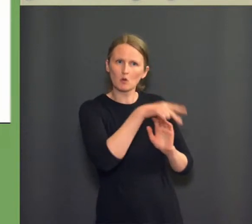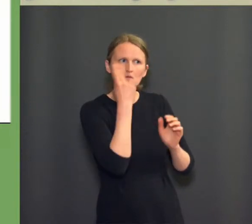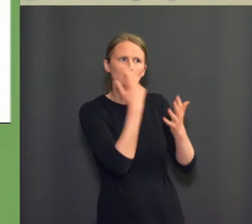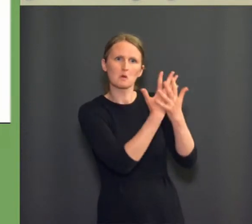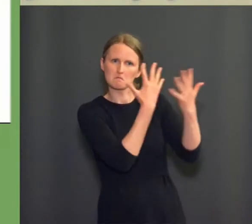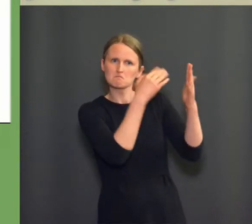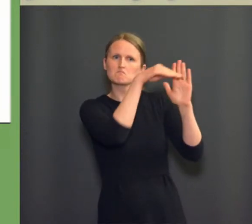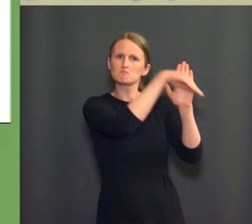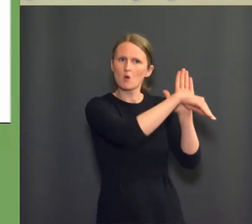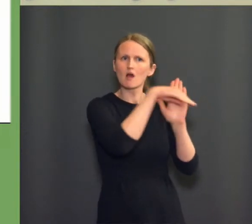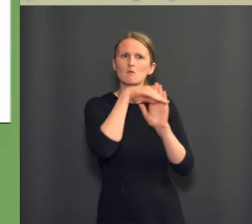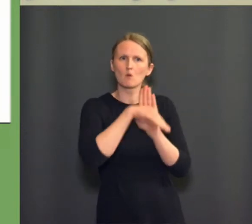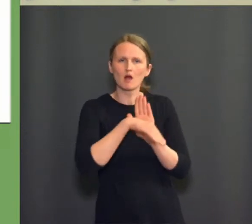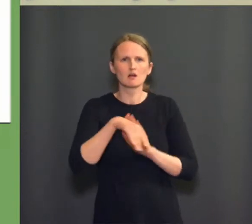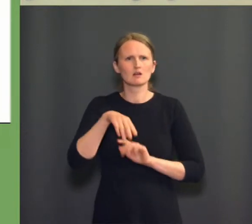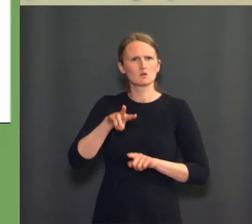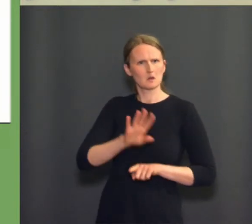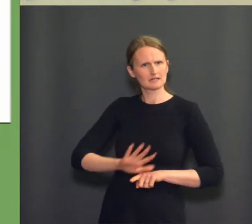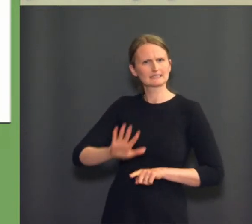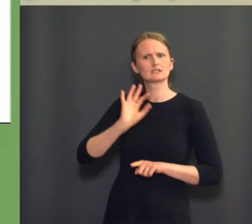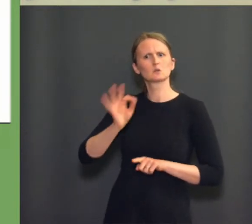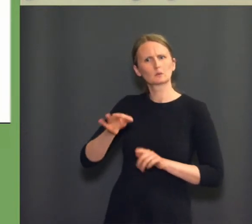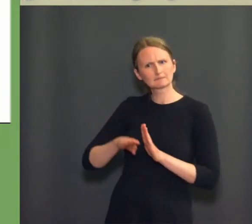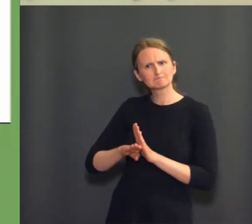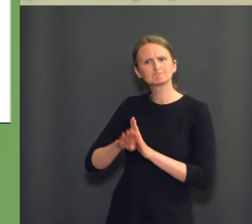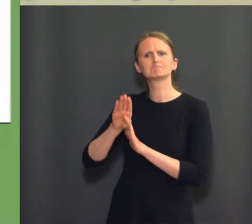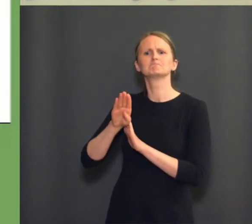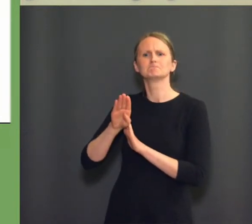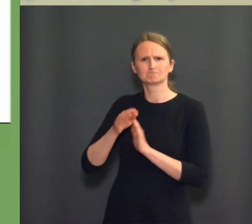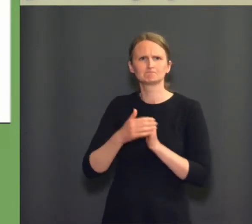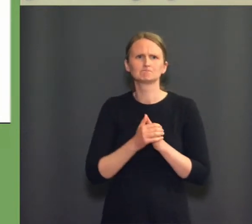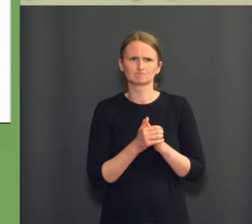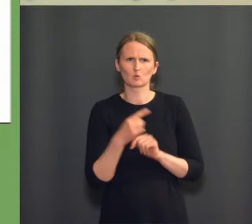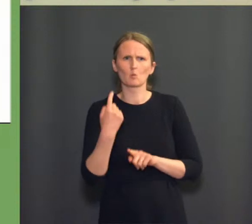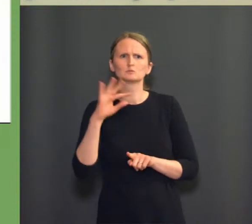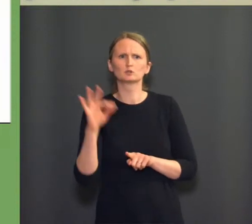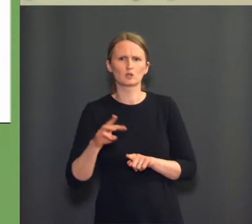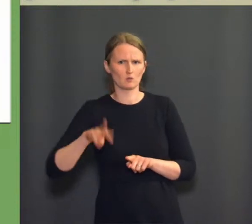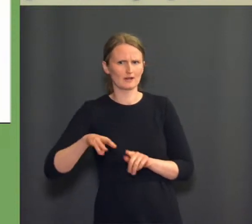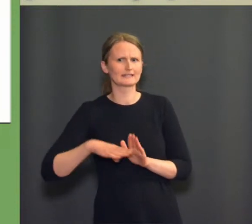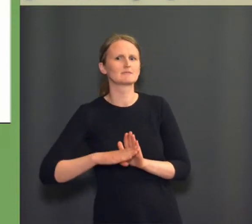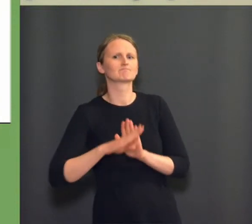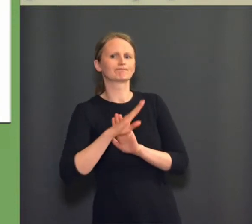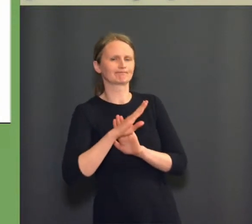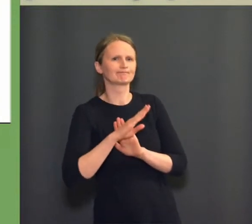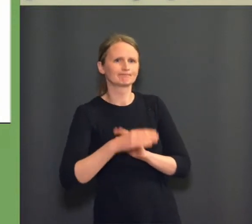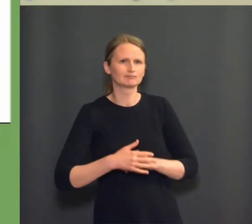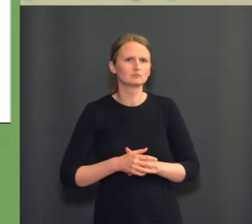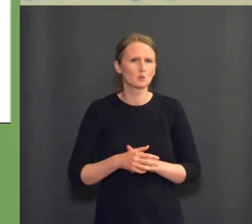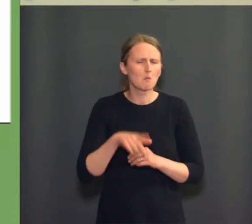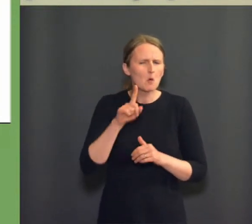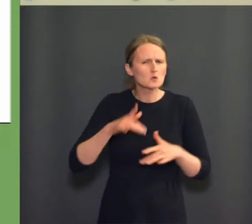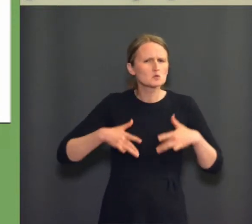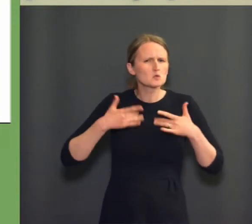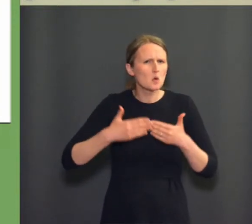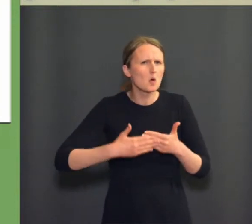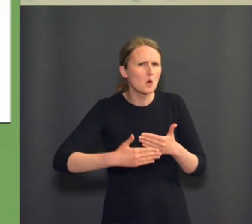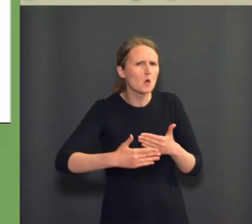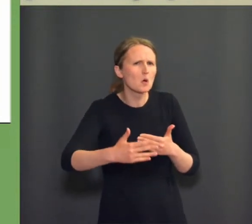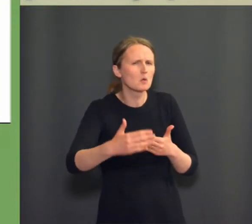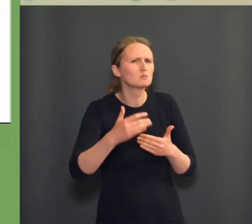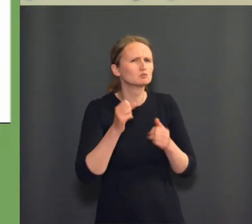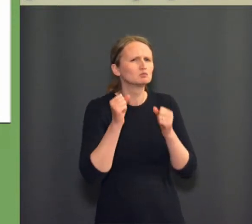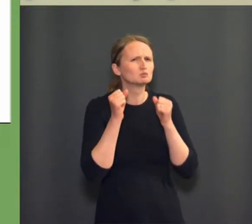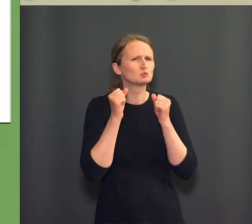augmentation modérée des hospitalisations en Wallonie, avec plus 11%. Mais là aussi, on s'attend à ce que les chiffres aillent vers les